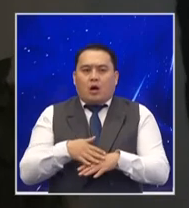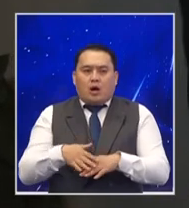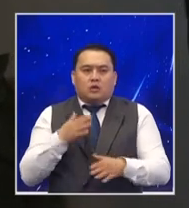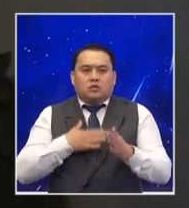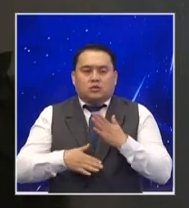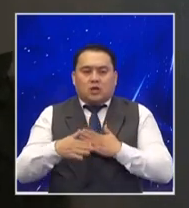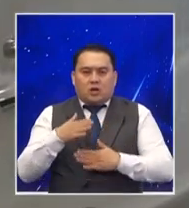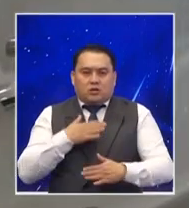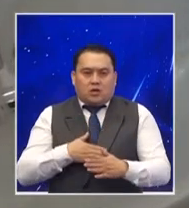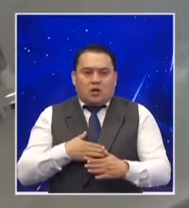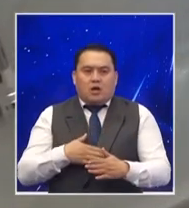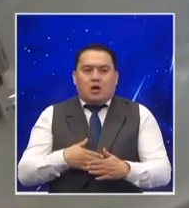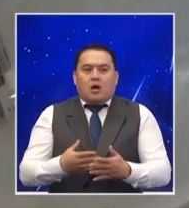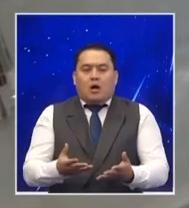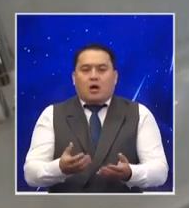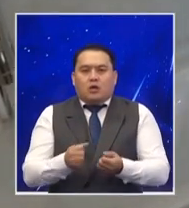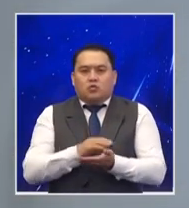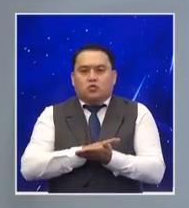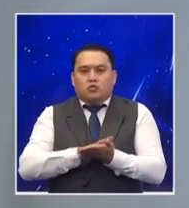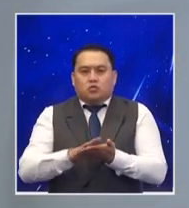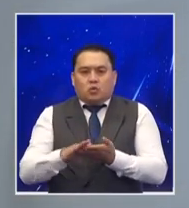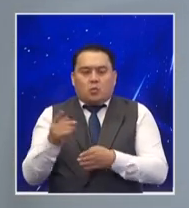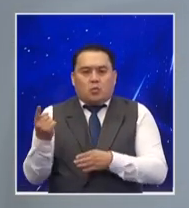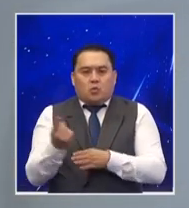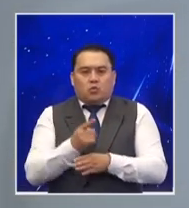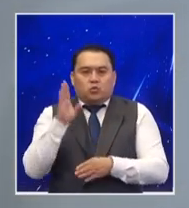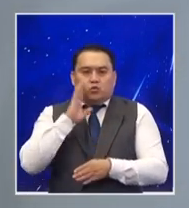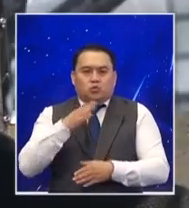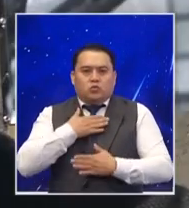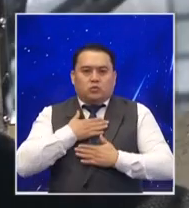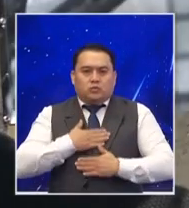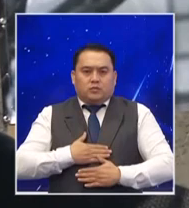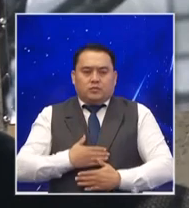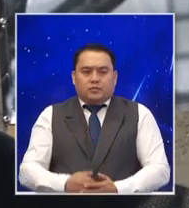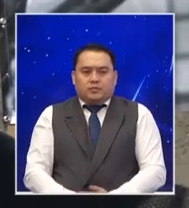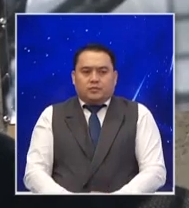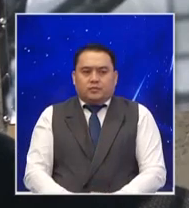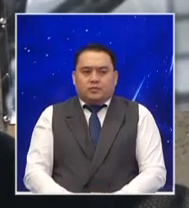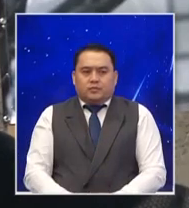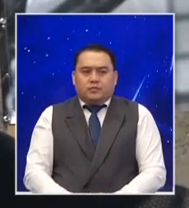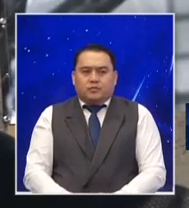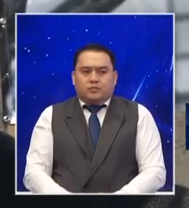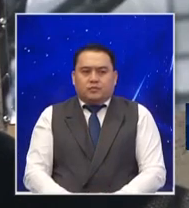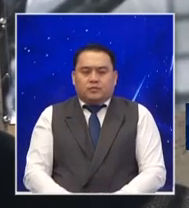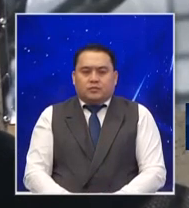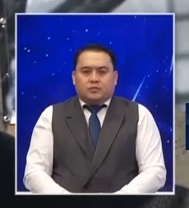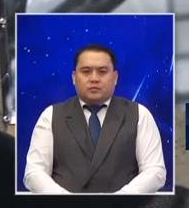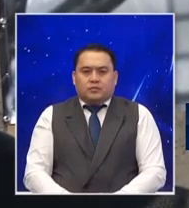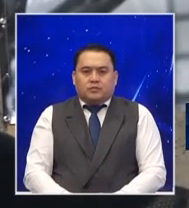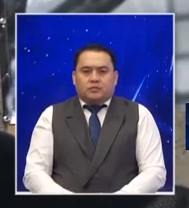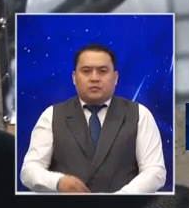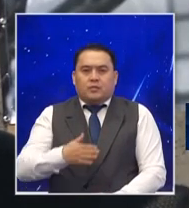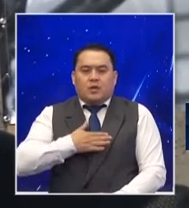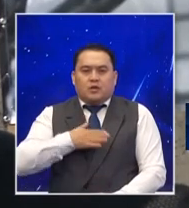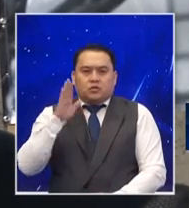қарны жарылды. Шүмектен аққан тұнықпен тұңғыш рет шөл басты. Біз суда Мойынға әкішпен